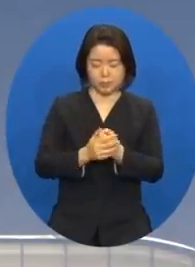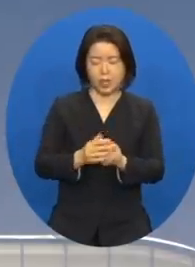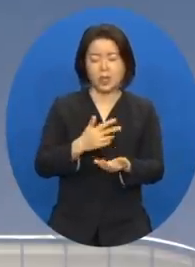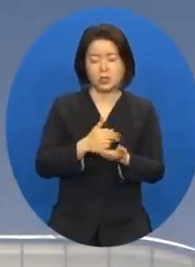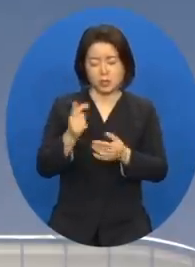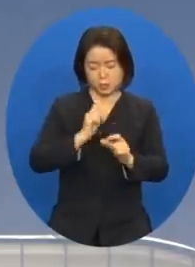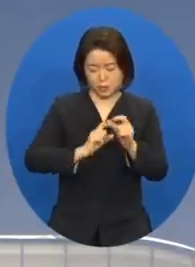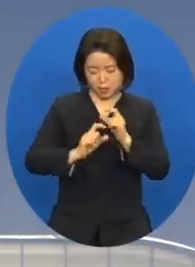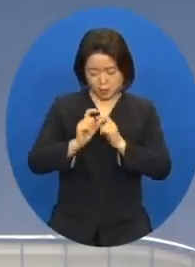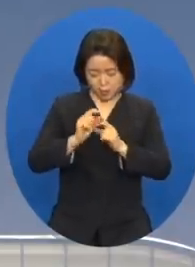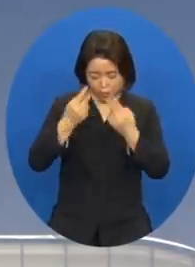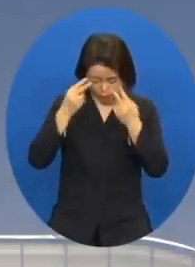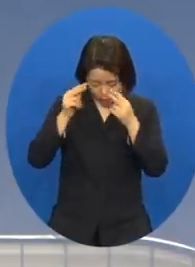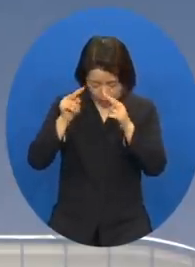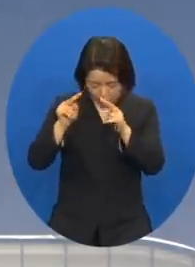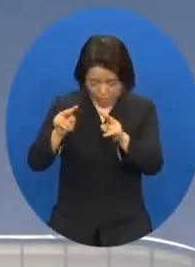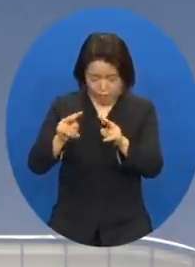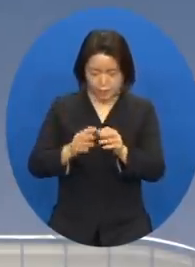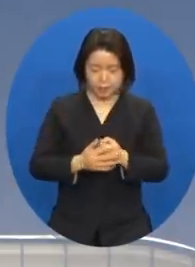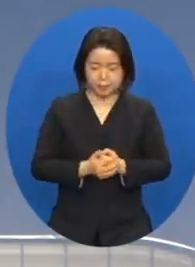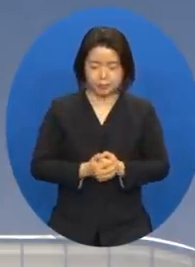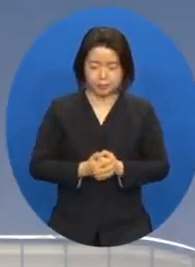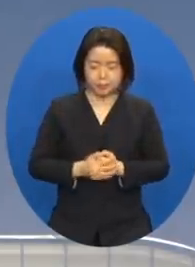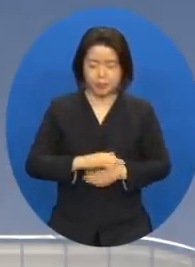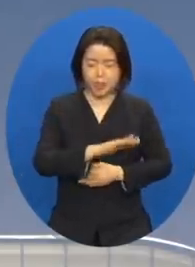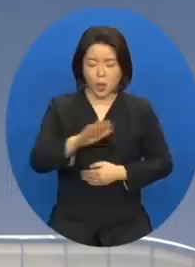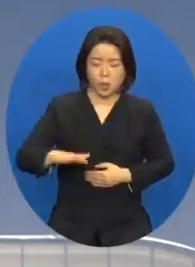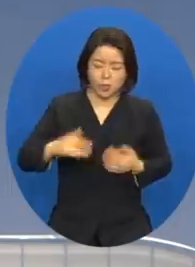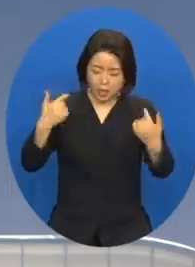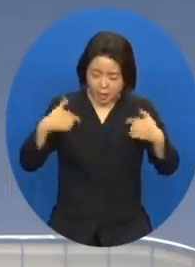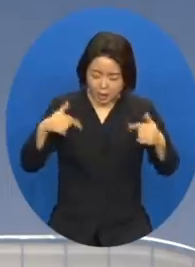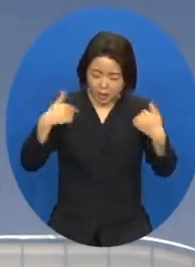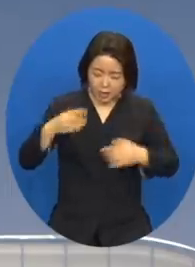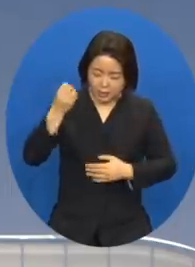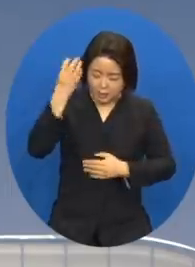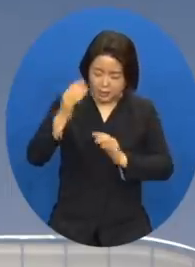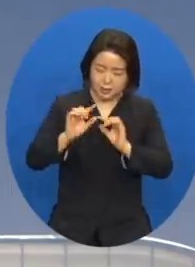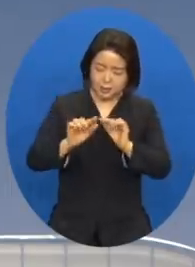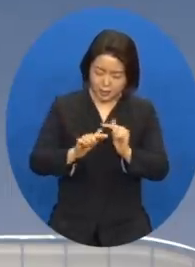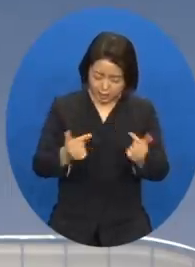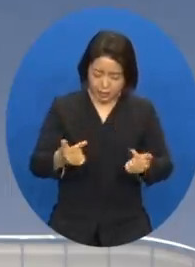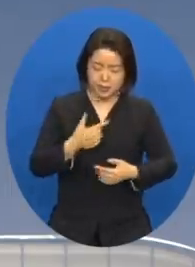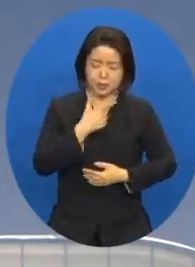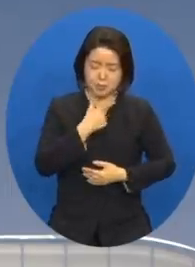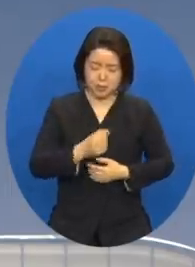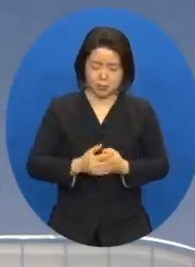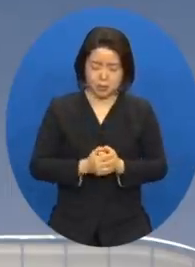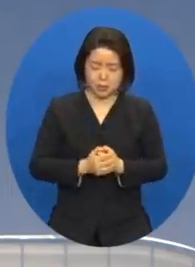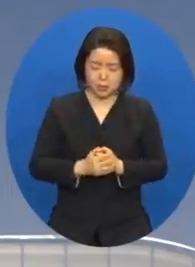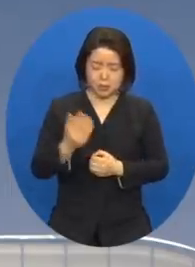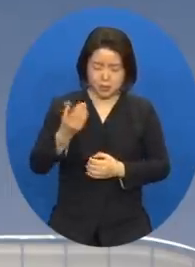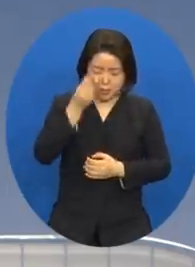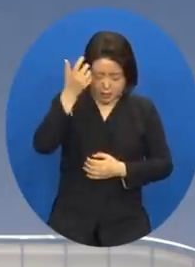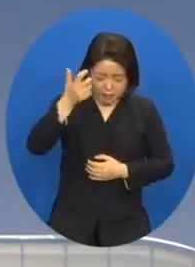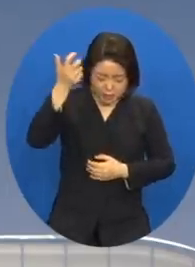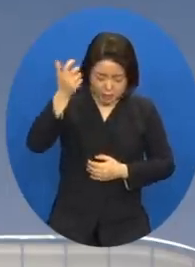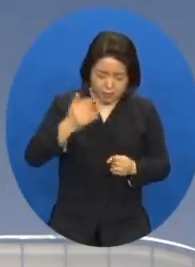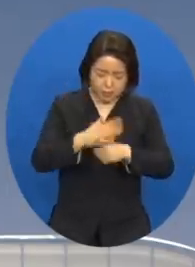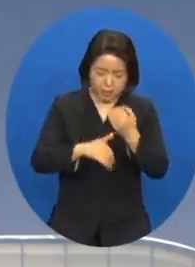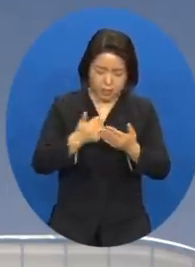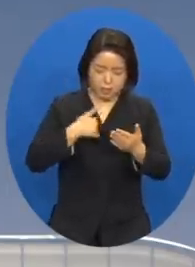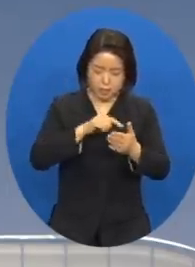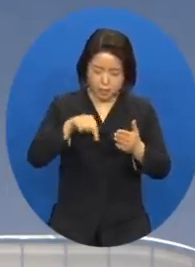주님 더 바라봅니다. 우리가 항상 잊어버리지 않기를 원함. 성령 하나님께서 우리 안에 계신